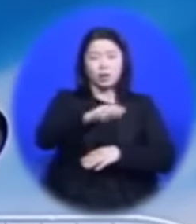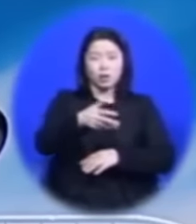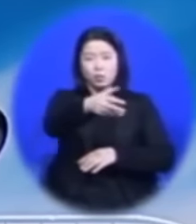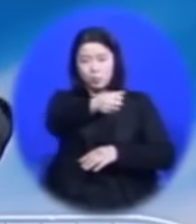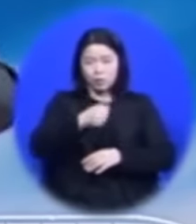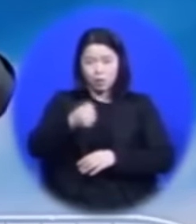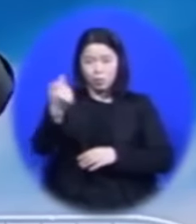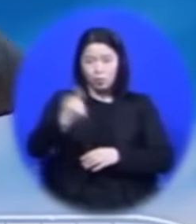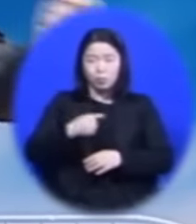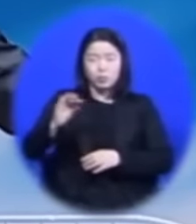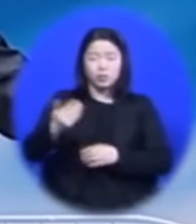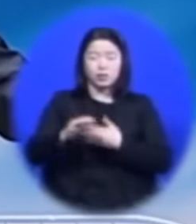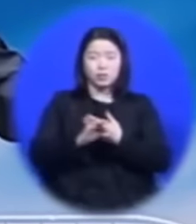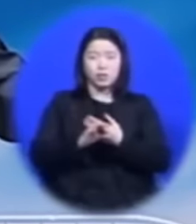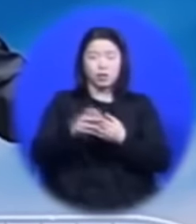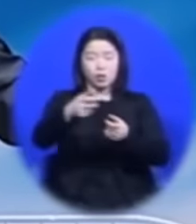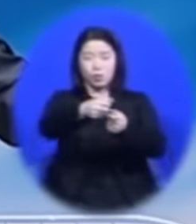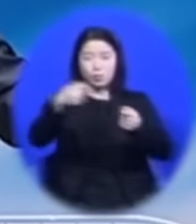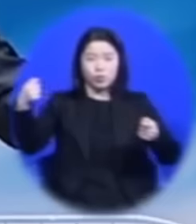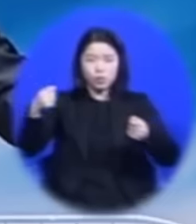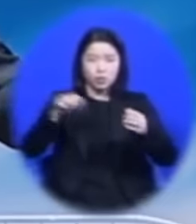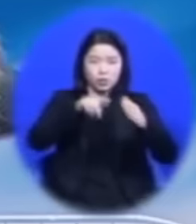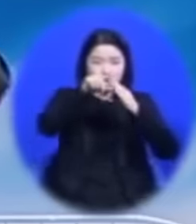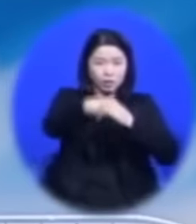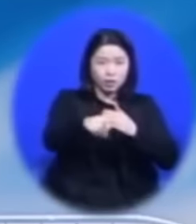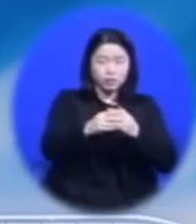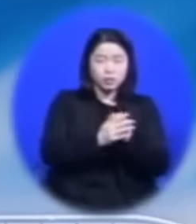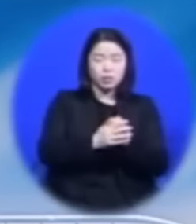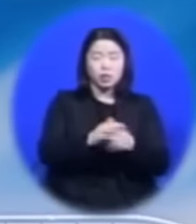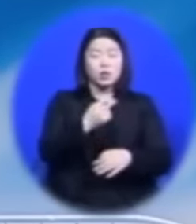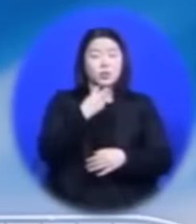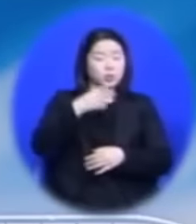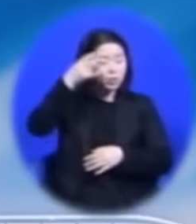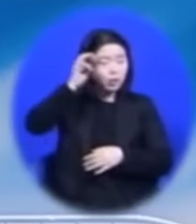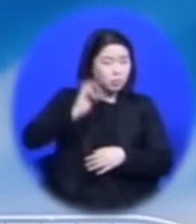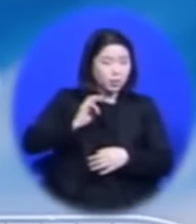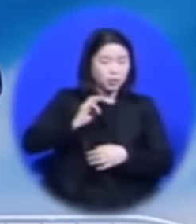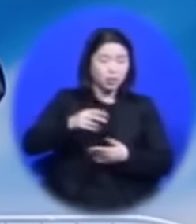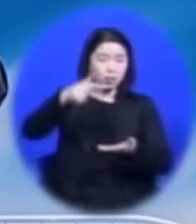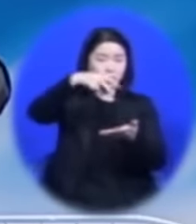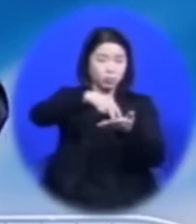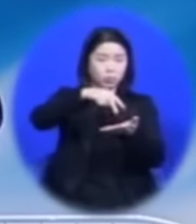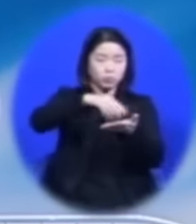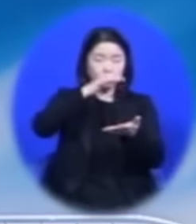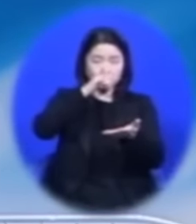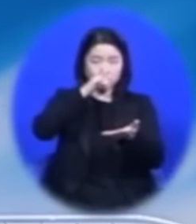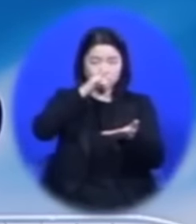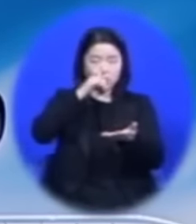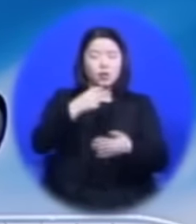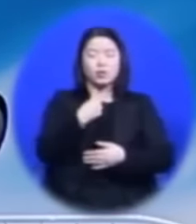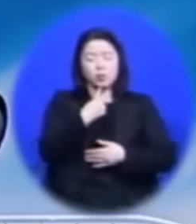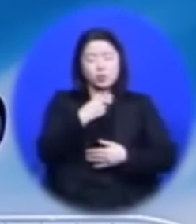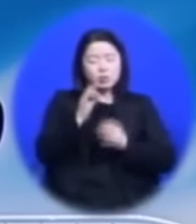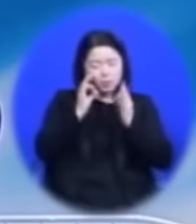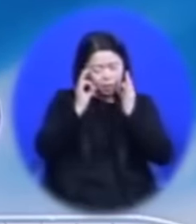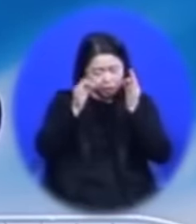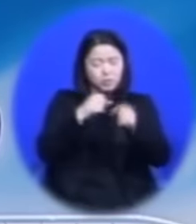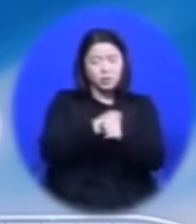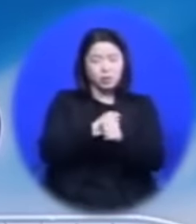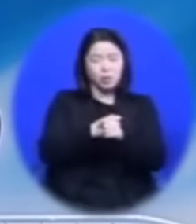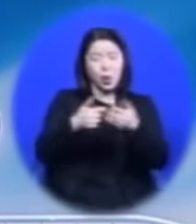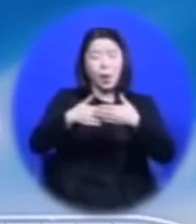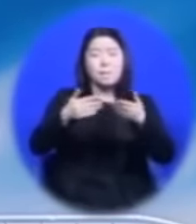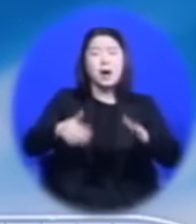되는데 윌리가 문을 열고 나갔어요. 요셉과 마리아가 서 있습니다. 요셉이 너무 간절하게